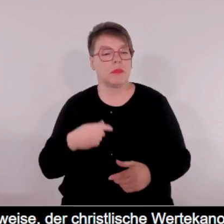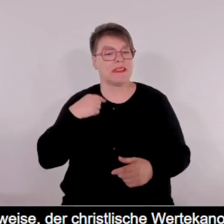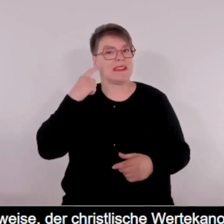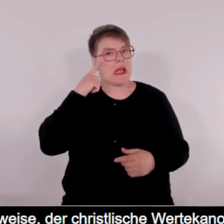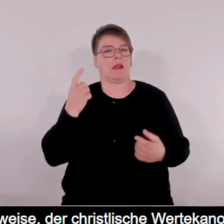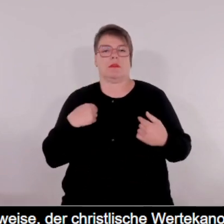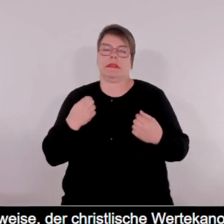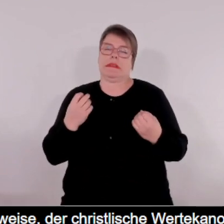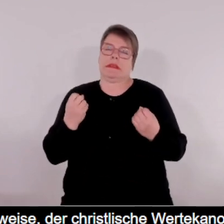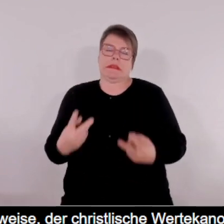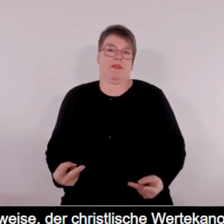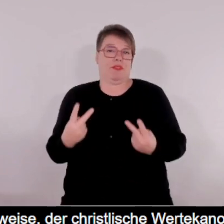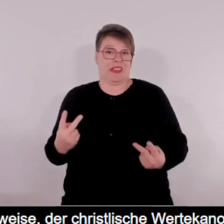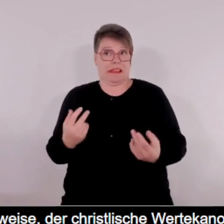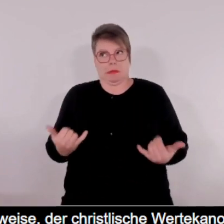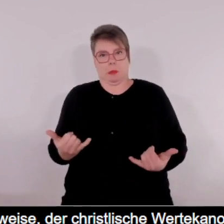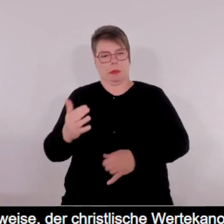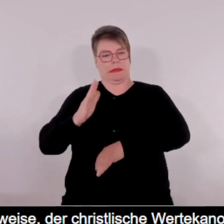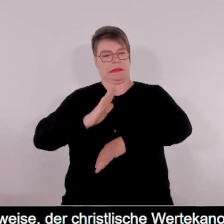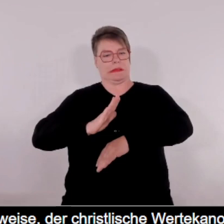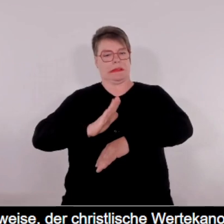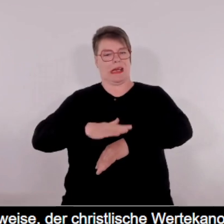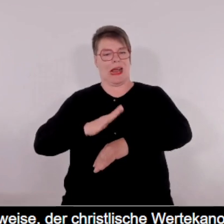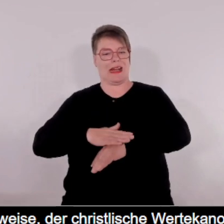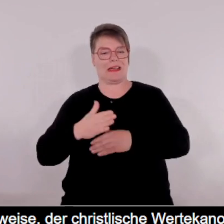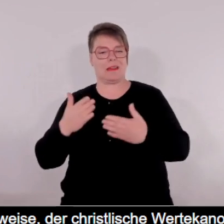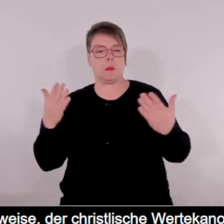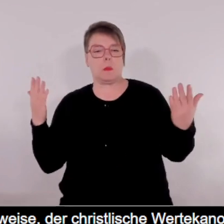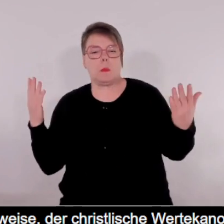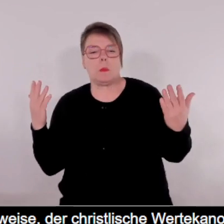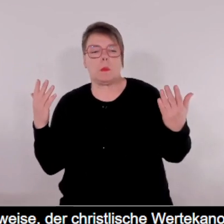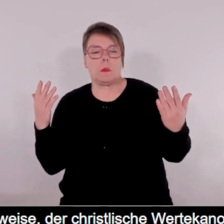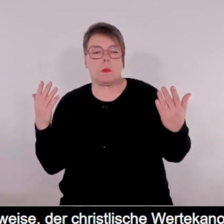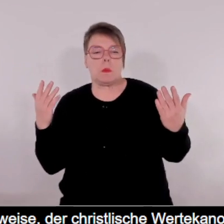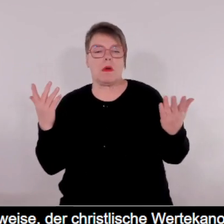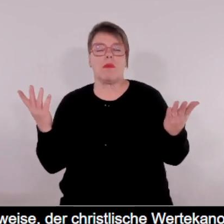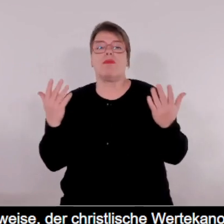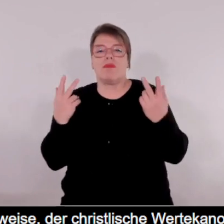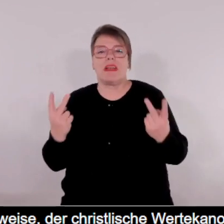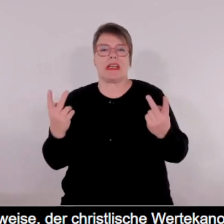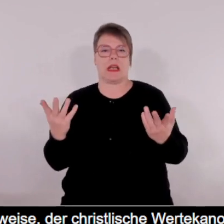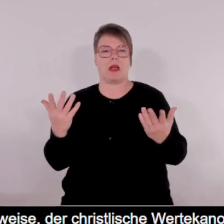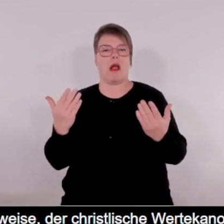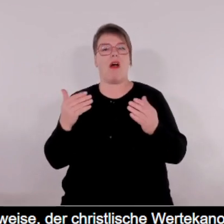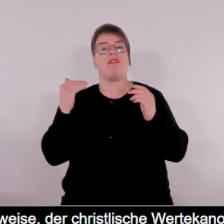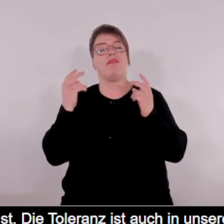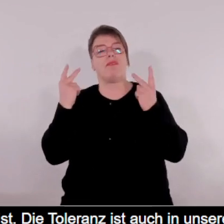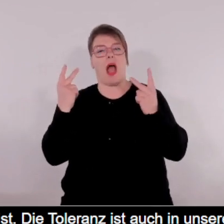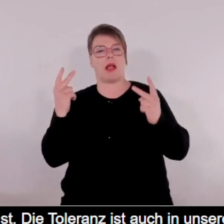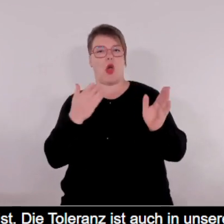gesellschaftlich auch kein besseres Miteinander ist, sondern ganz im Gegenteil. Darum ist es sehr erfreulich, dass nach